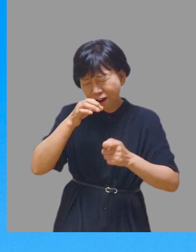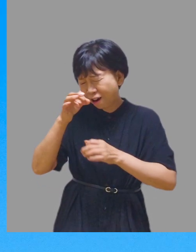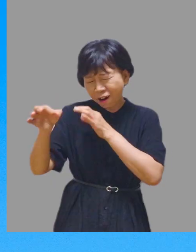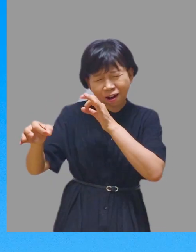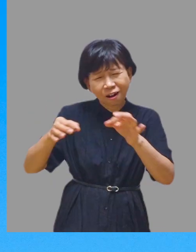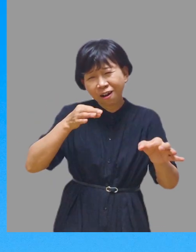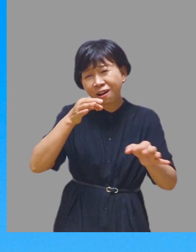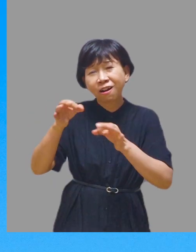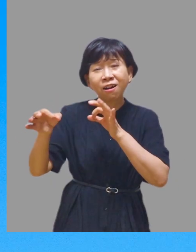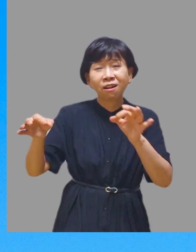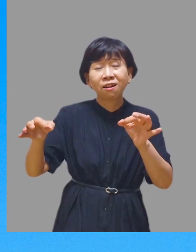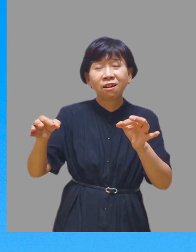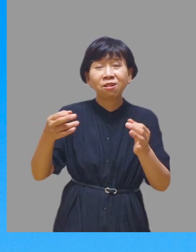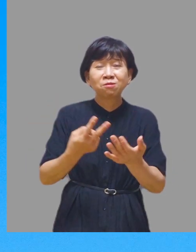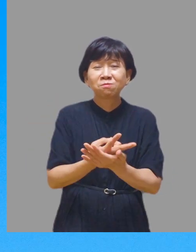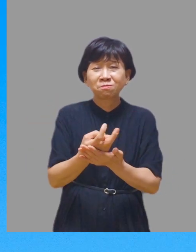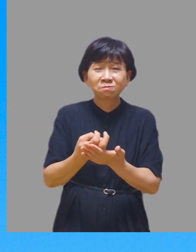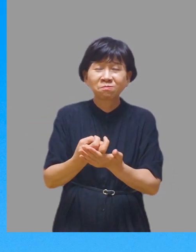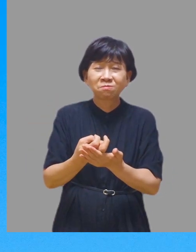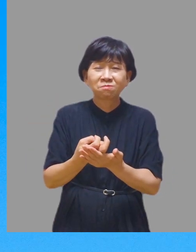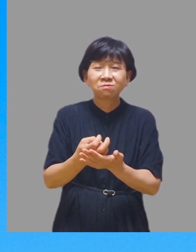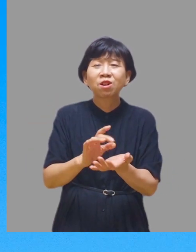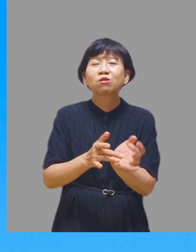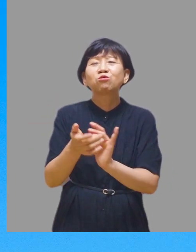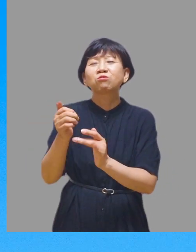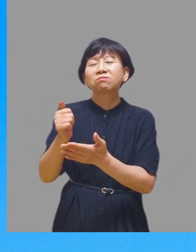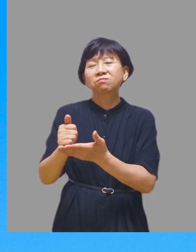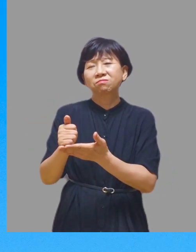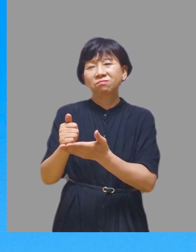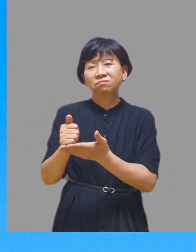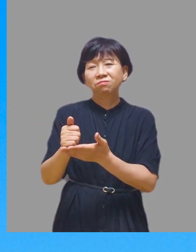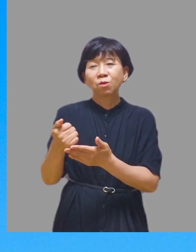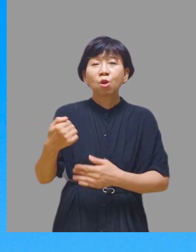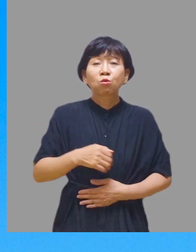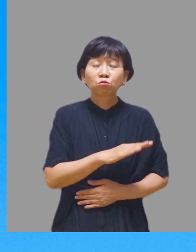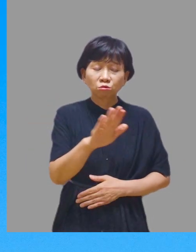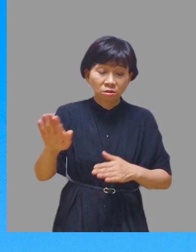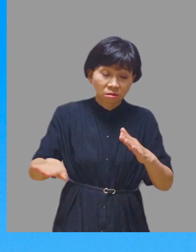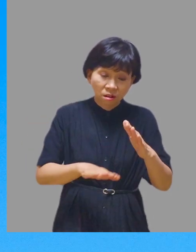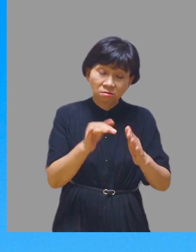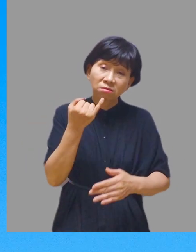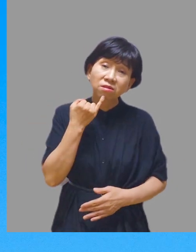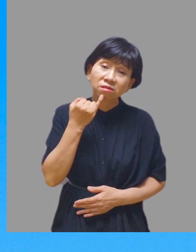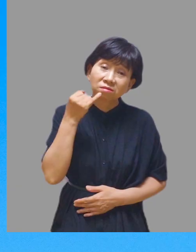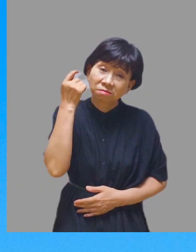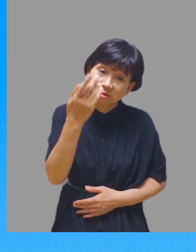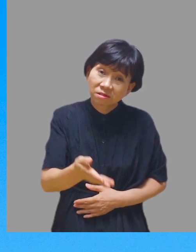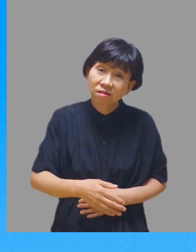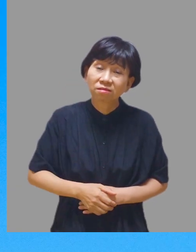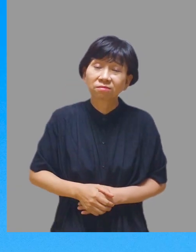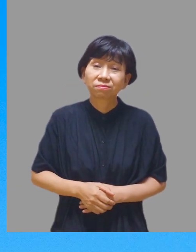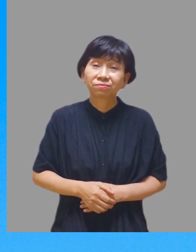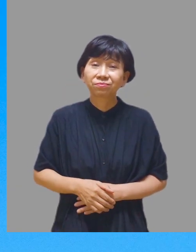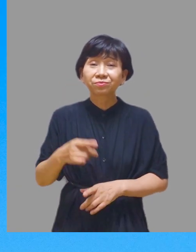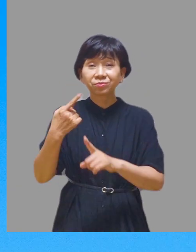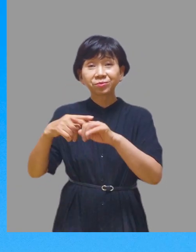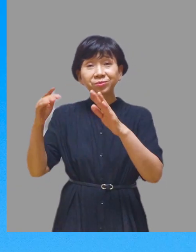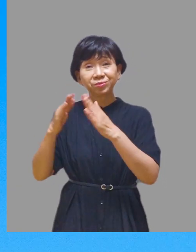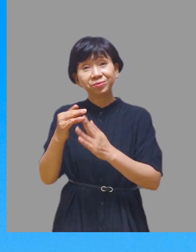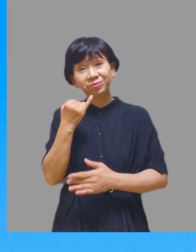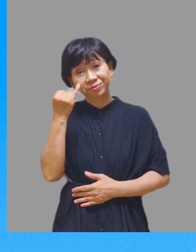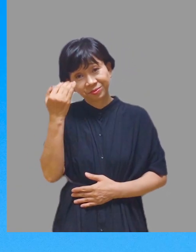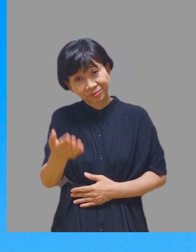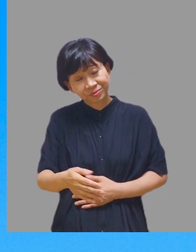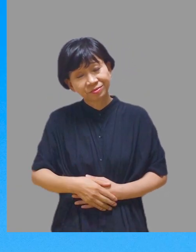엉엉하면서 통곡하며 우셨다는 말씀이에요. 성도 여러분, 우리의 가정은 지금 어떤 모습입니까? 우리 교회는, 이